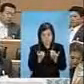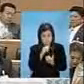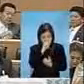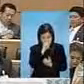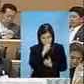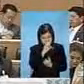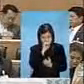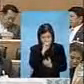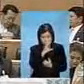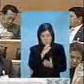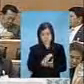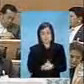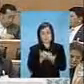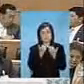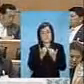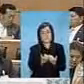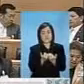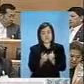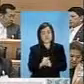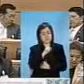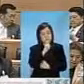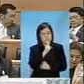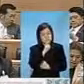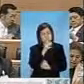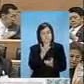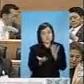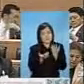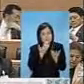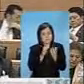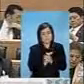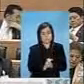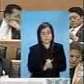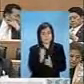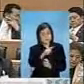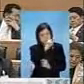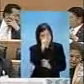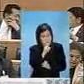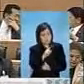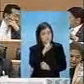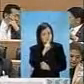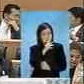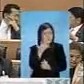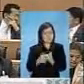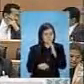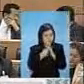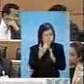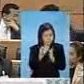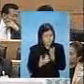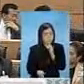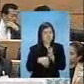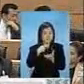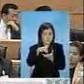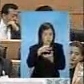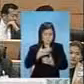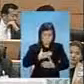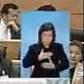ว่าเราจะตั้งข้อกล่าวหาไม่มีใครว่าครับเราจะอภิปรายเป็นเหตุเป็นผลผมเคารพแต่ผมแสดงเหตุผลของ